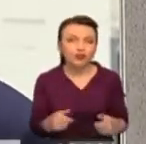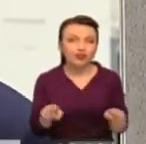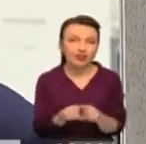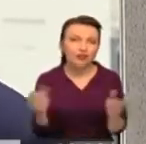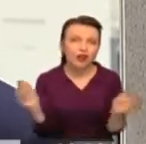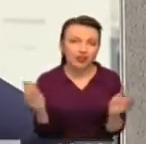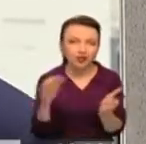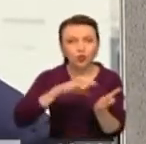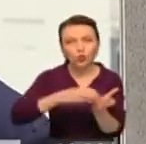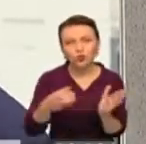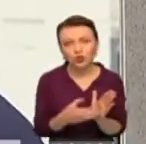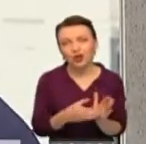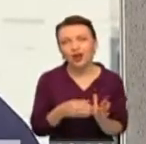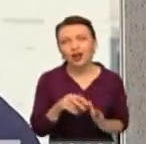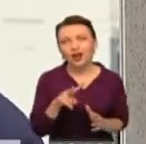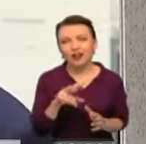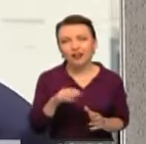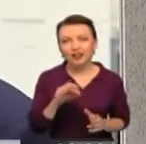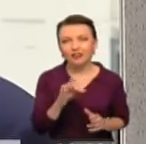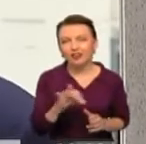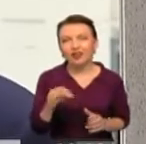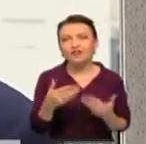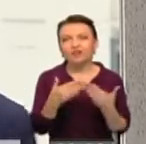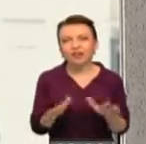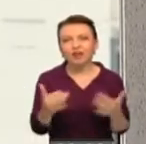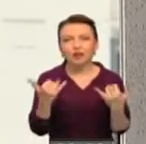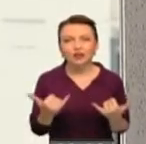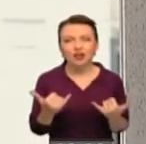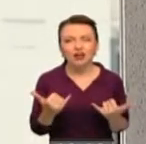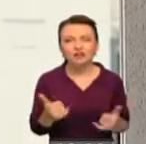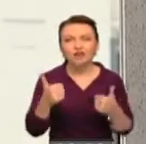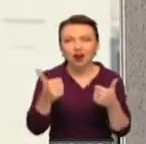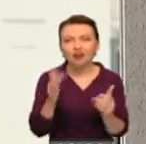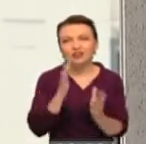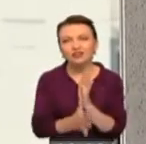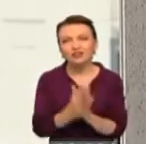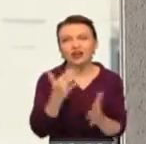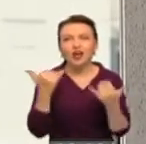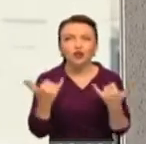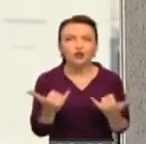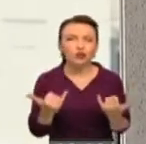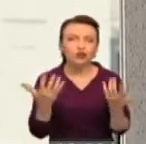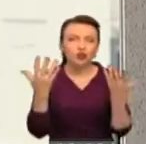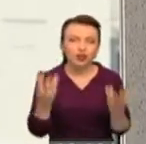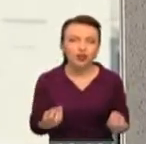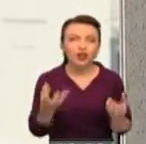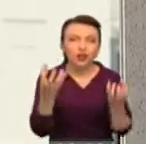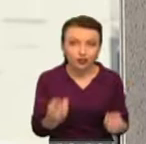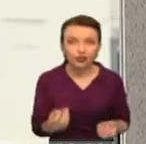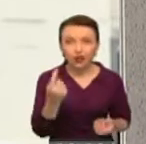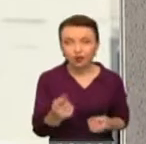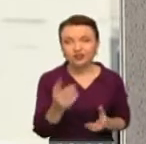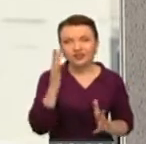кусочок, шматочок Латвії ми відкриваємо зараз. Гарний сквер. І сьогоднішнього дня ще